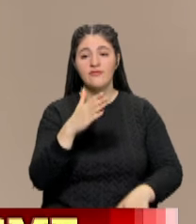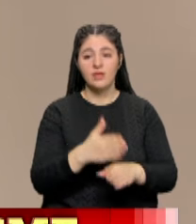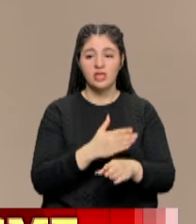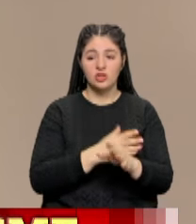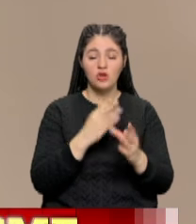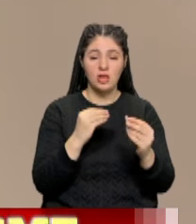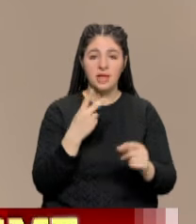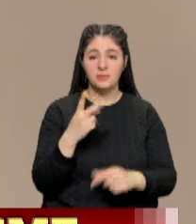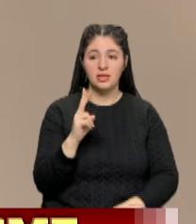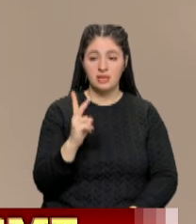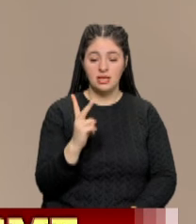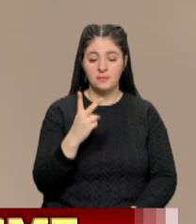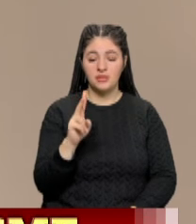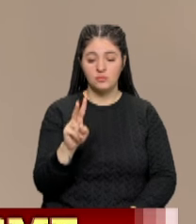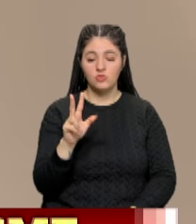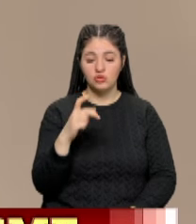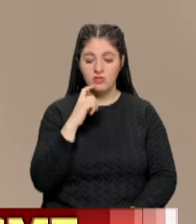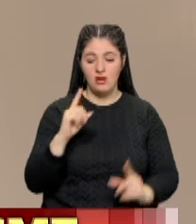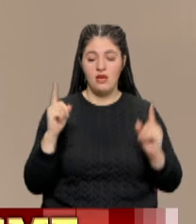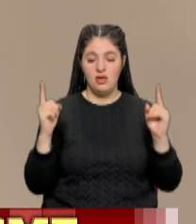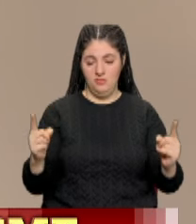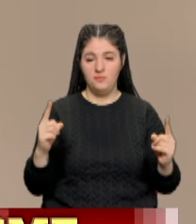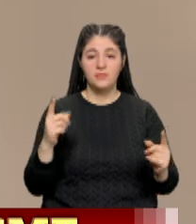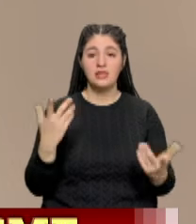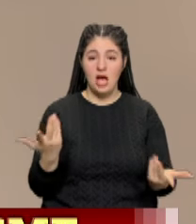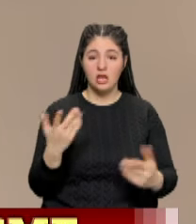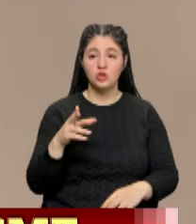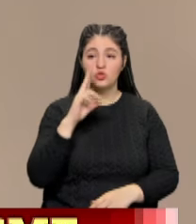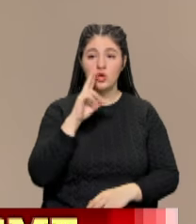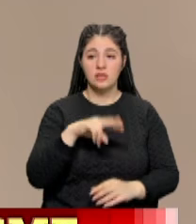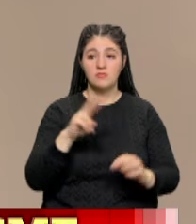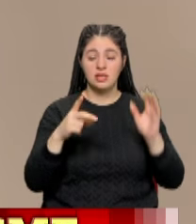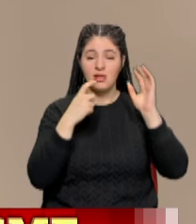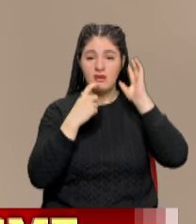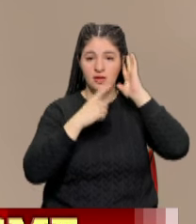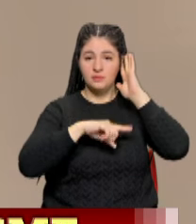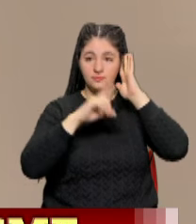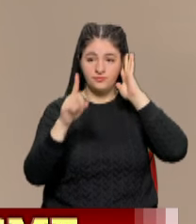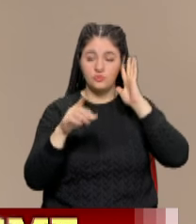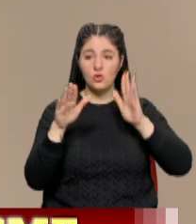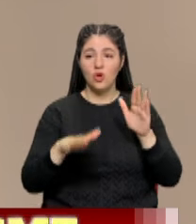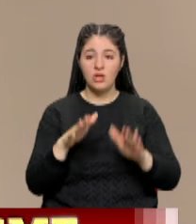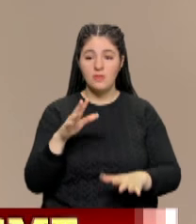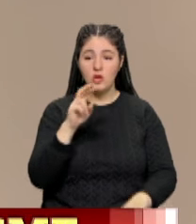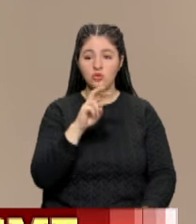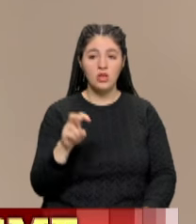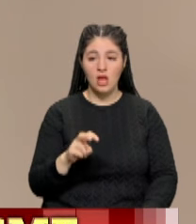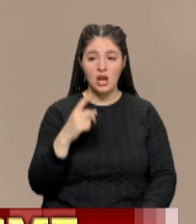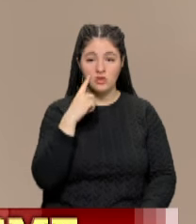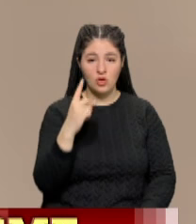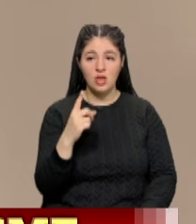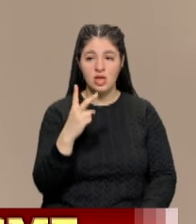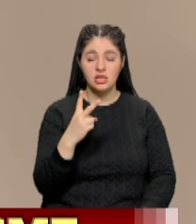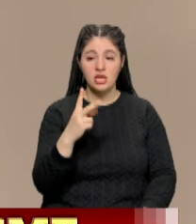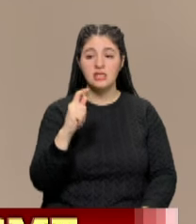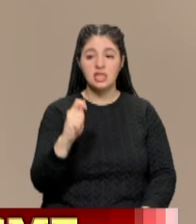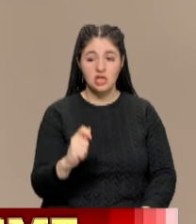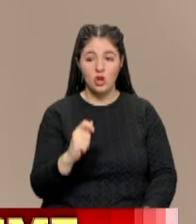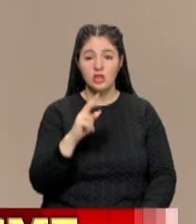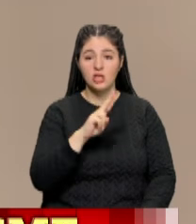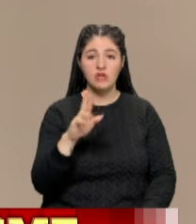yurttaşları olarak 2002-2023 yılları arasında, yani son 22 yılda ortalama dolar kuruyla